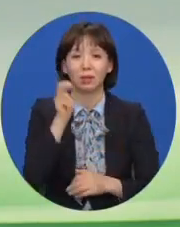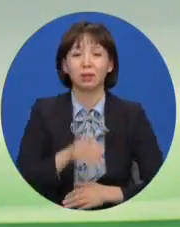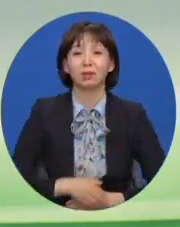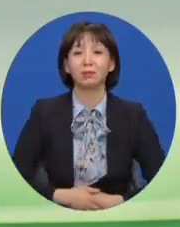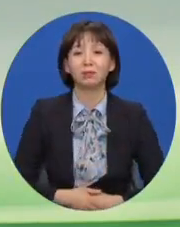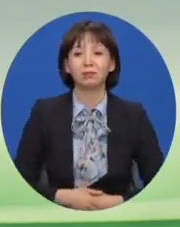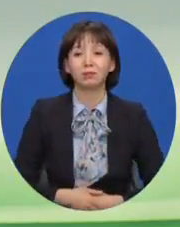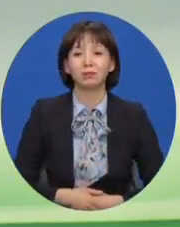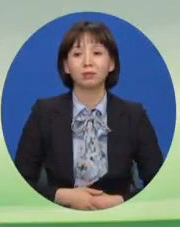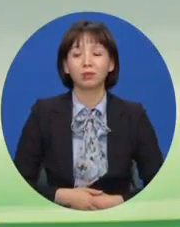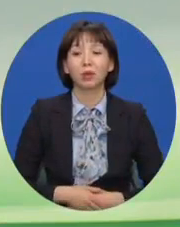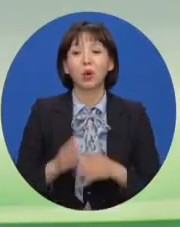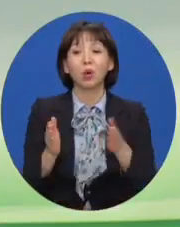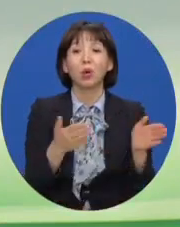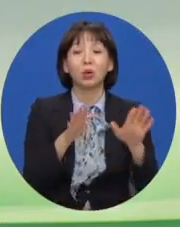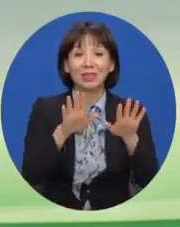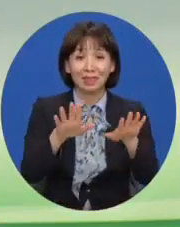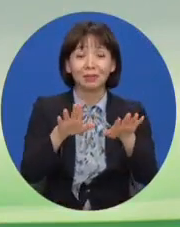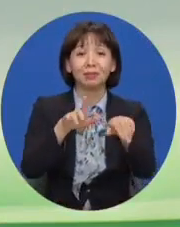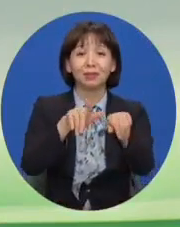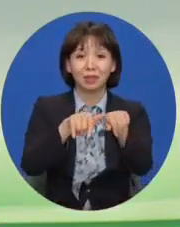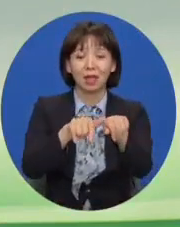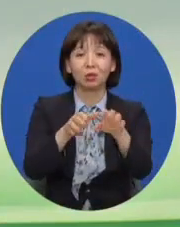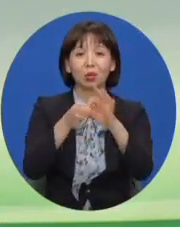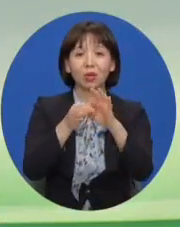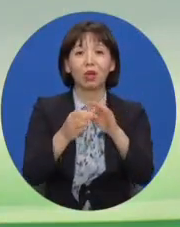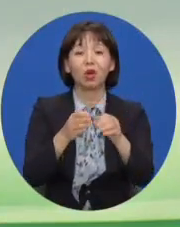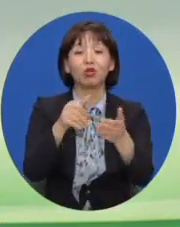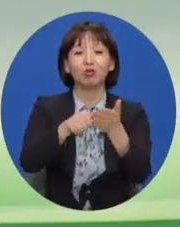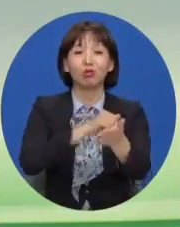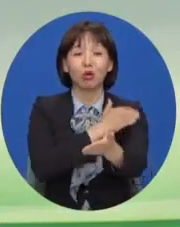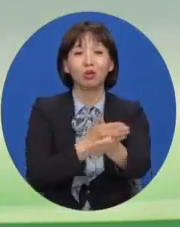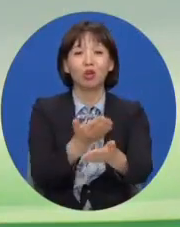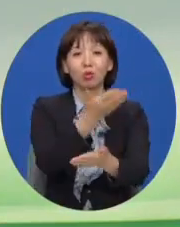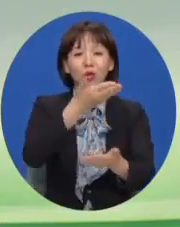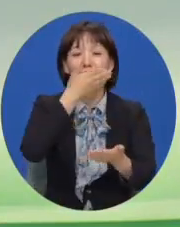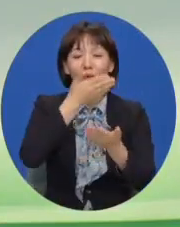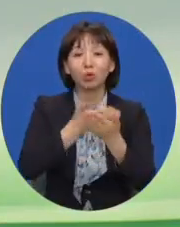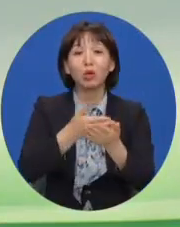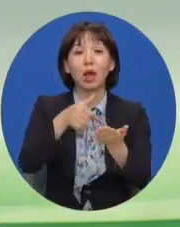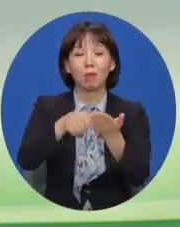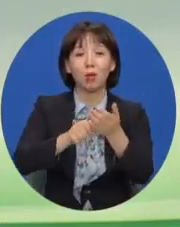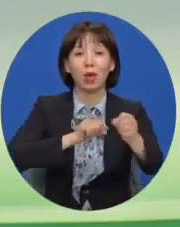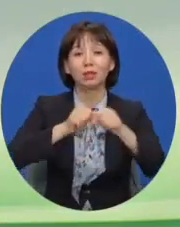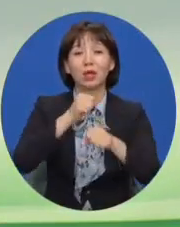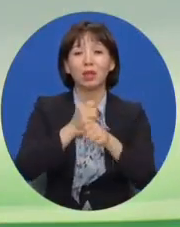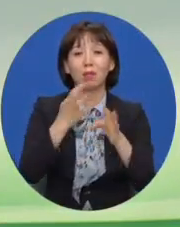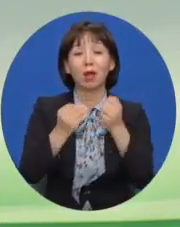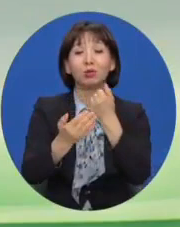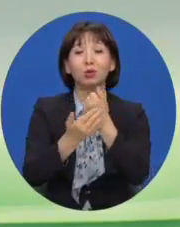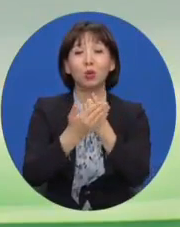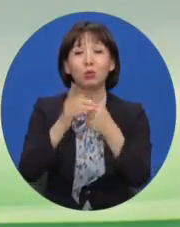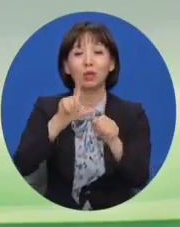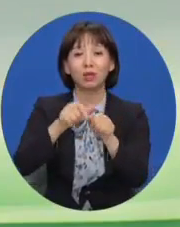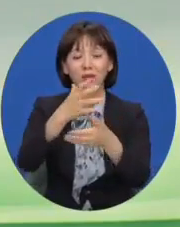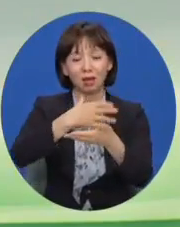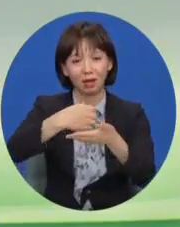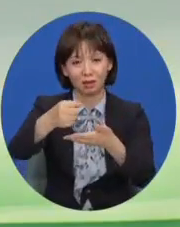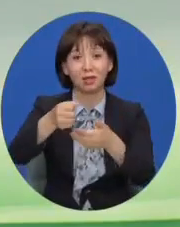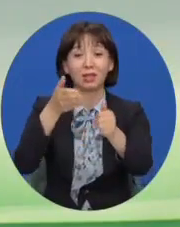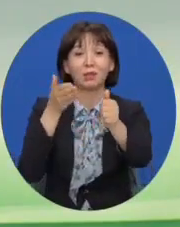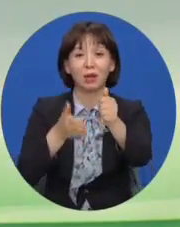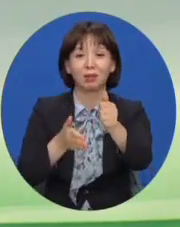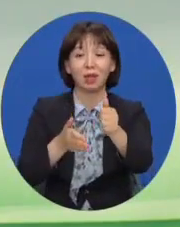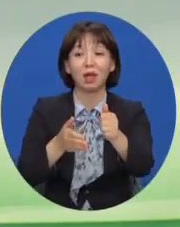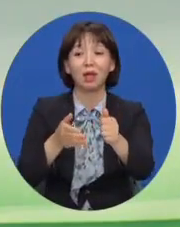겁니다. 아무쪼록 이 시간을 통해서 유권자 여러분의 소중한 한 표 한 표를 행사하는 데 많은 도움이 되는 시간이기를 바라겠습니다.